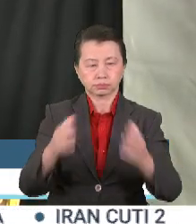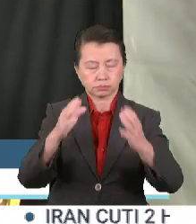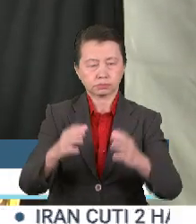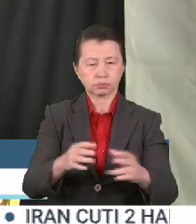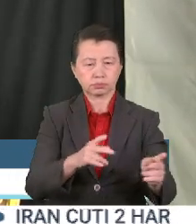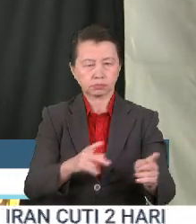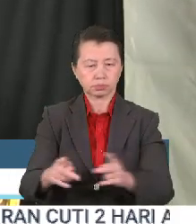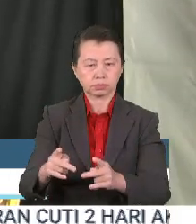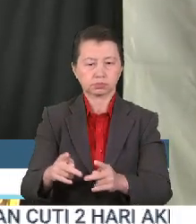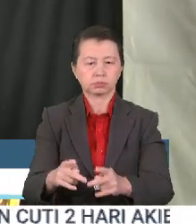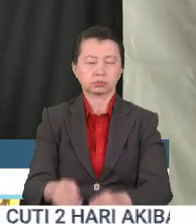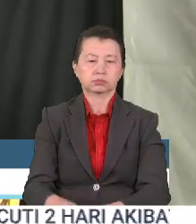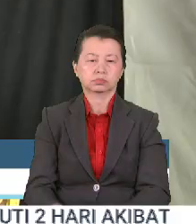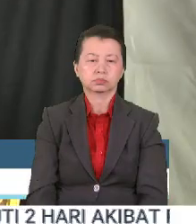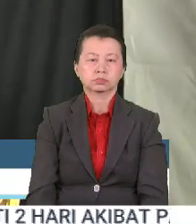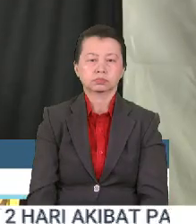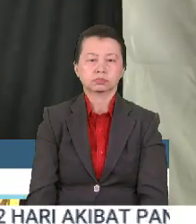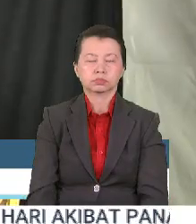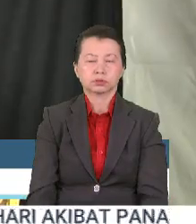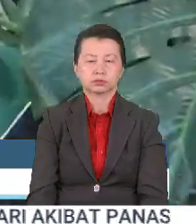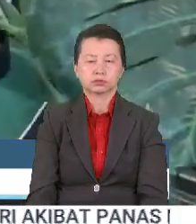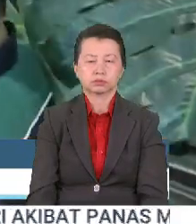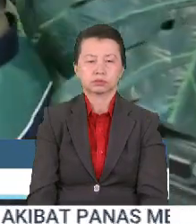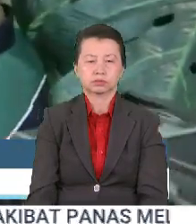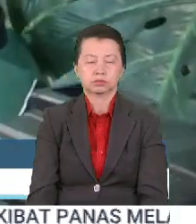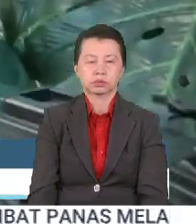rawatan pemulihan dan rehabilitasi.